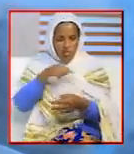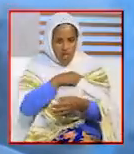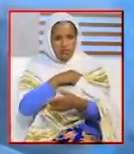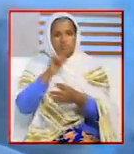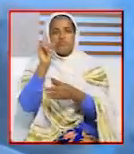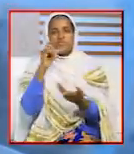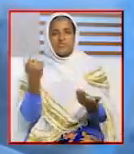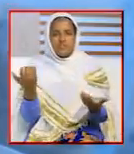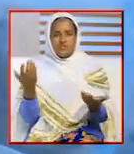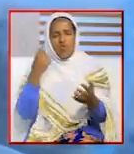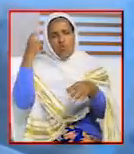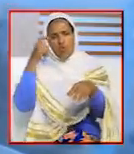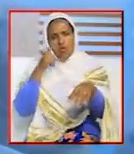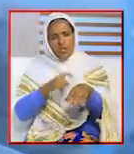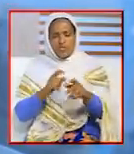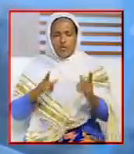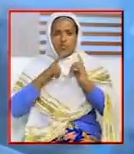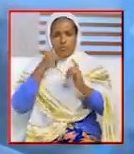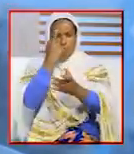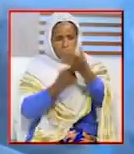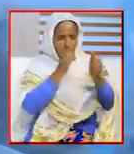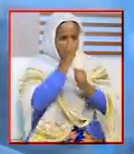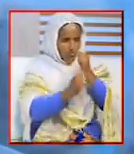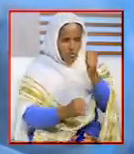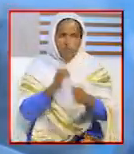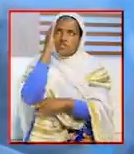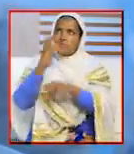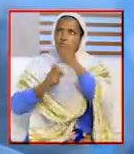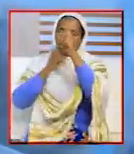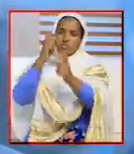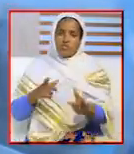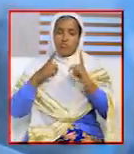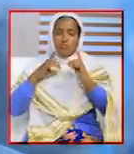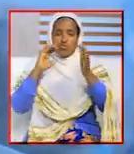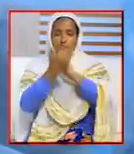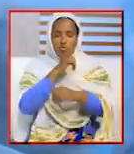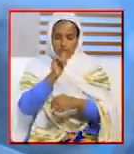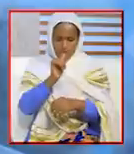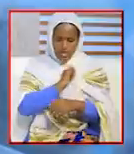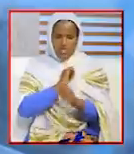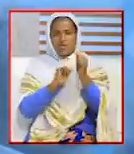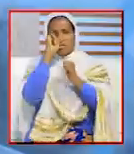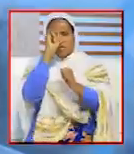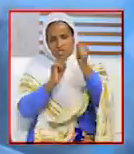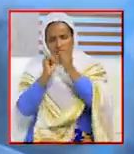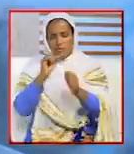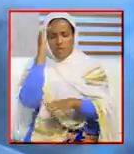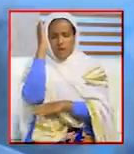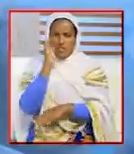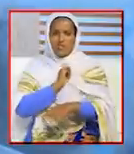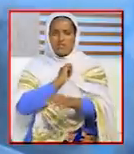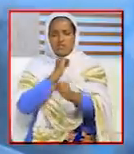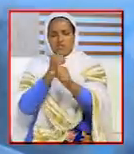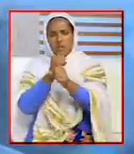እኛስ ሁልጊዜ ለኑሮ ብቻ ሩጫ በእግዚአብሔር ቸርነት እንደምንኖር ሳይሆን በራሳችን ትግል በራሳችን